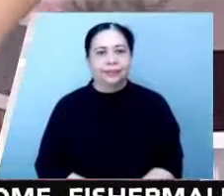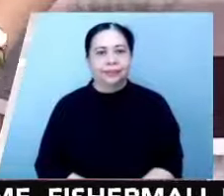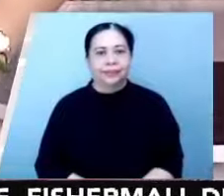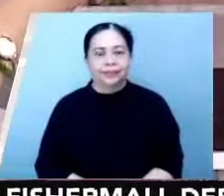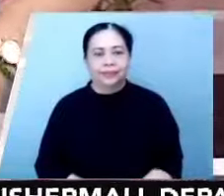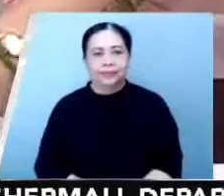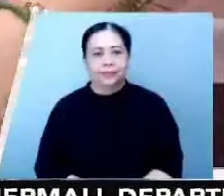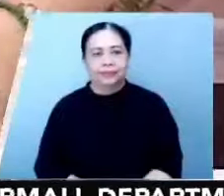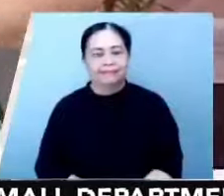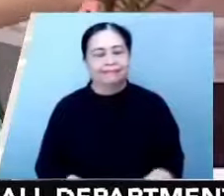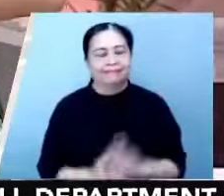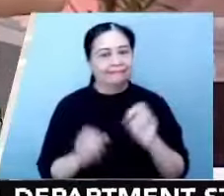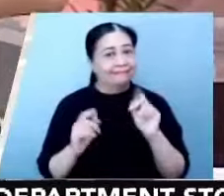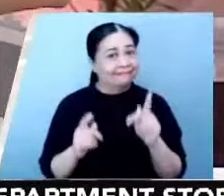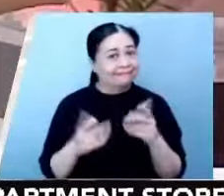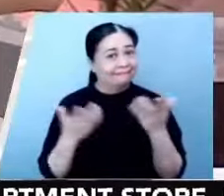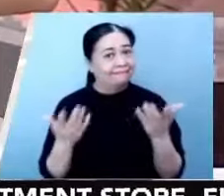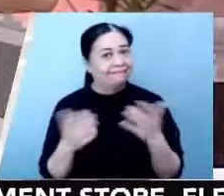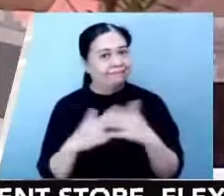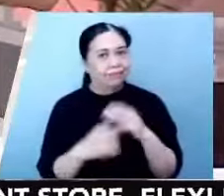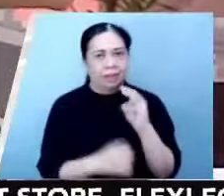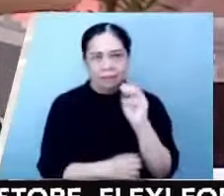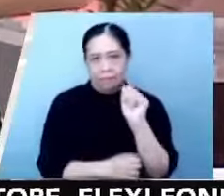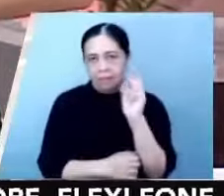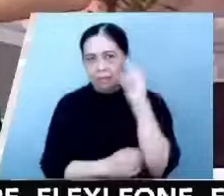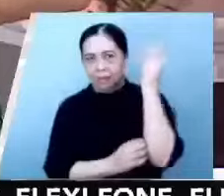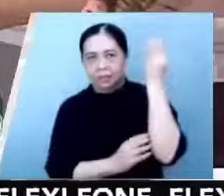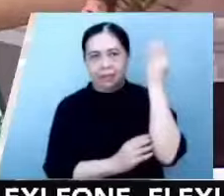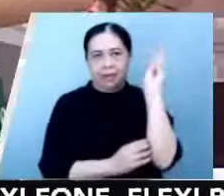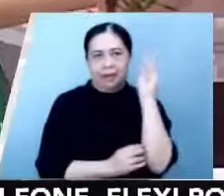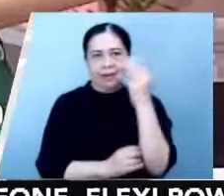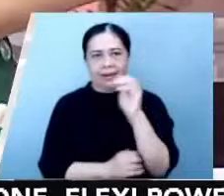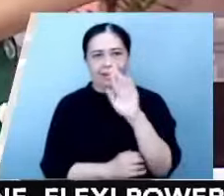Eto na guys, Marie Mar is back after 17 years.